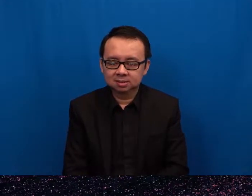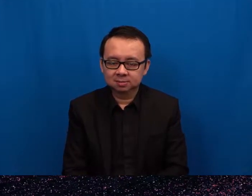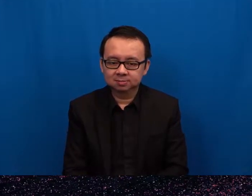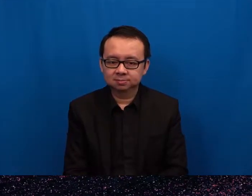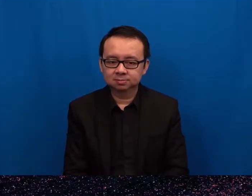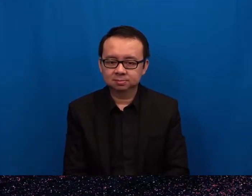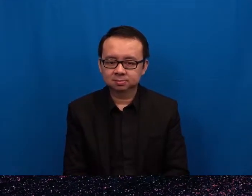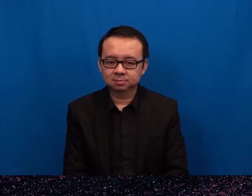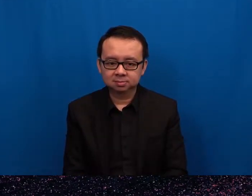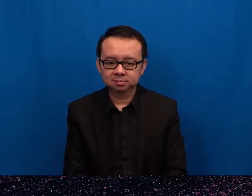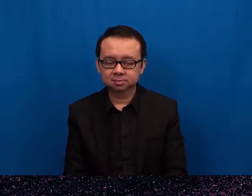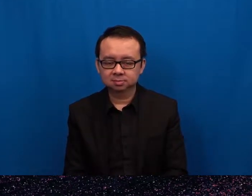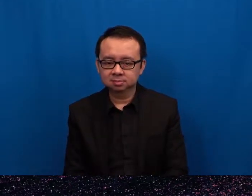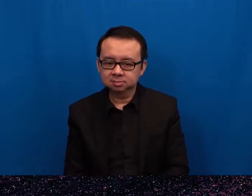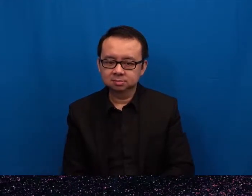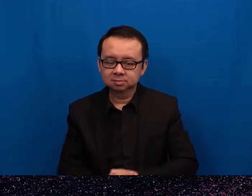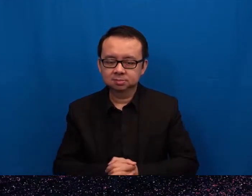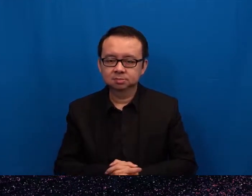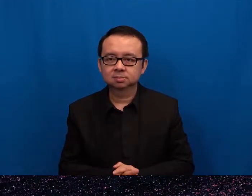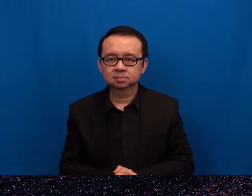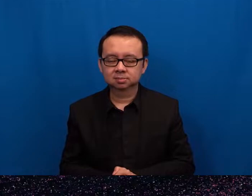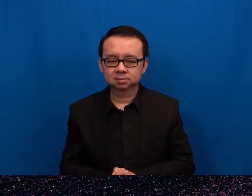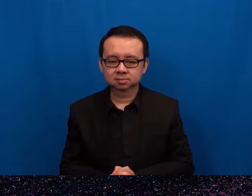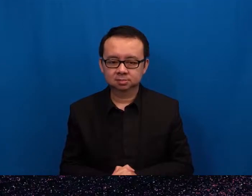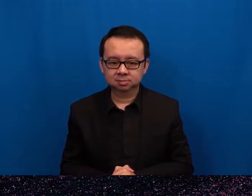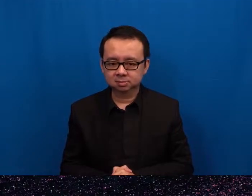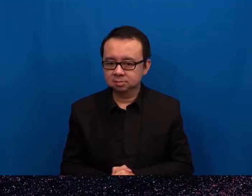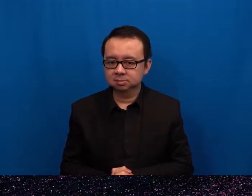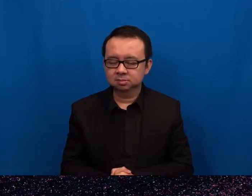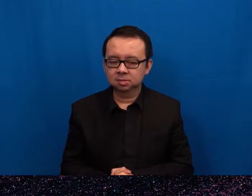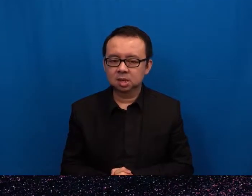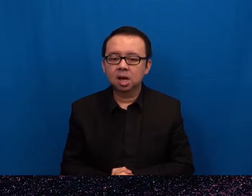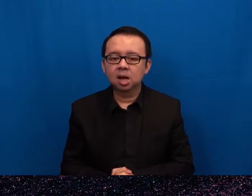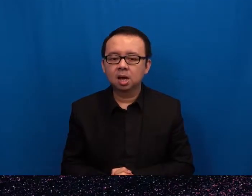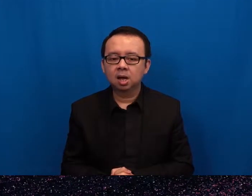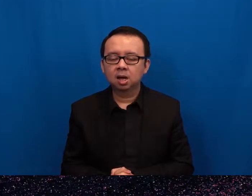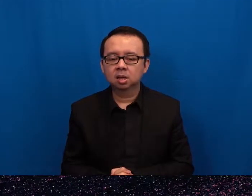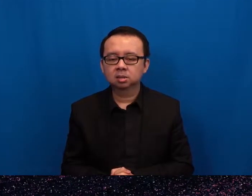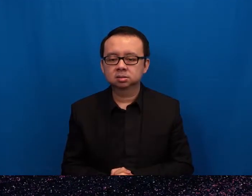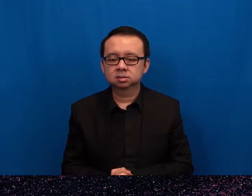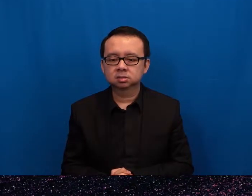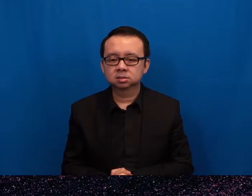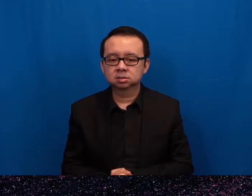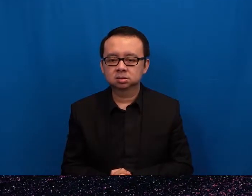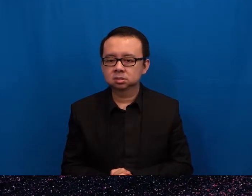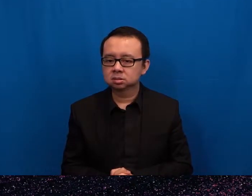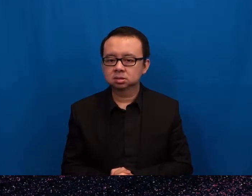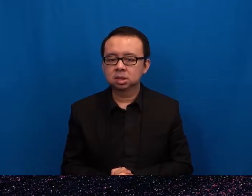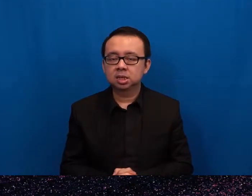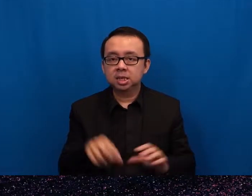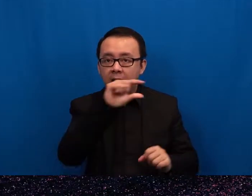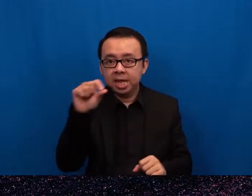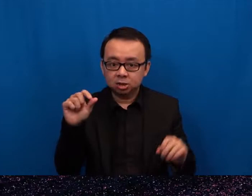Jesus. It's wonderful. Dan mereka mulai penuh dengan Roh Kudus, 12 orang itu berbahasa roh dan